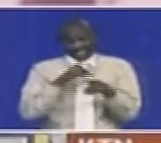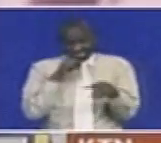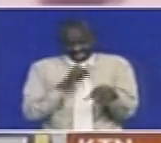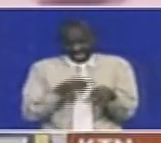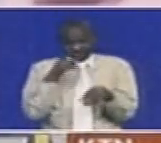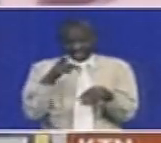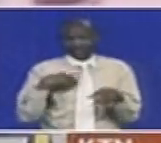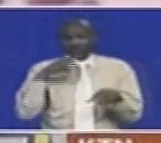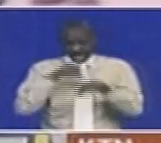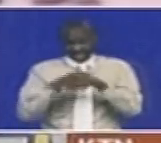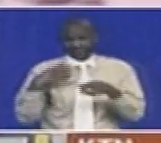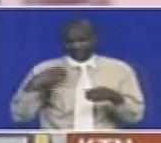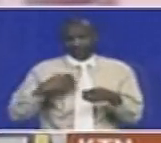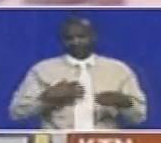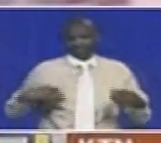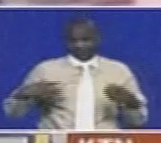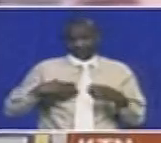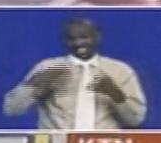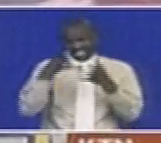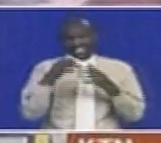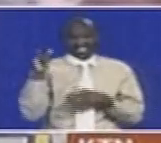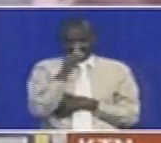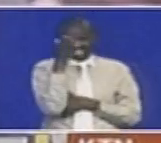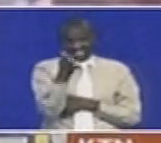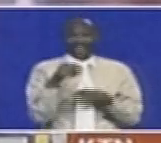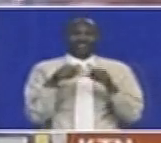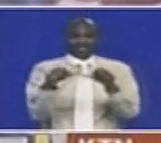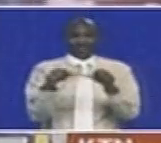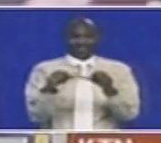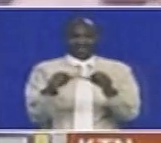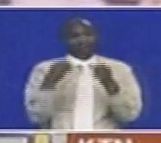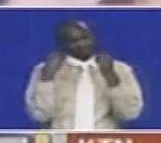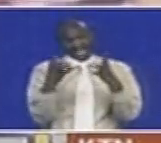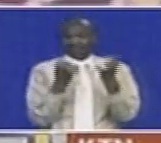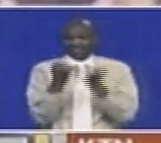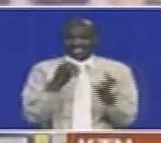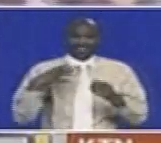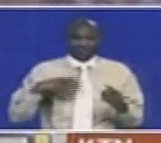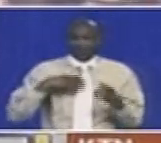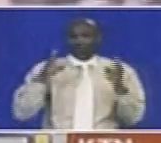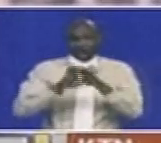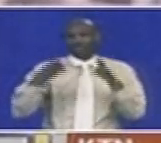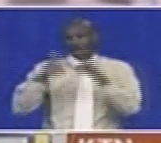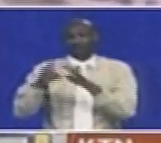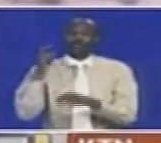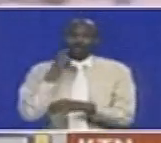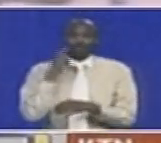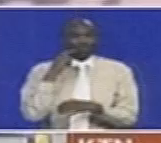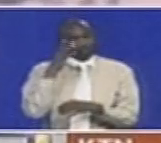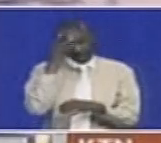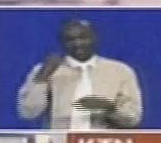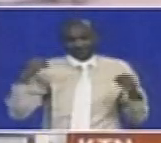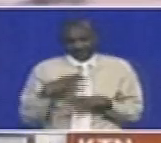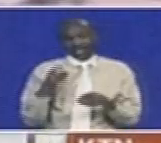ya kuwakamata wakimbizi katika mtaa huu wa Isilii ukiendelea, baadhi ya wafanyabiashara wamefunga maduka yao kwa kuhofia